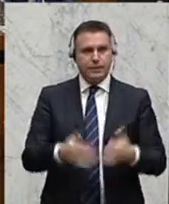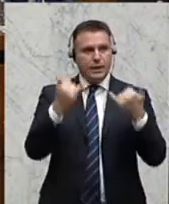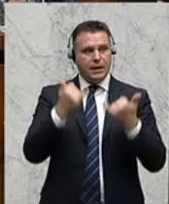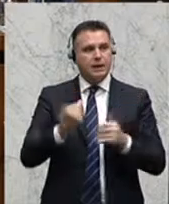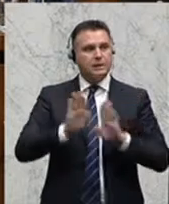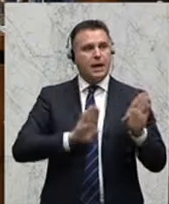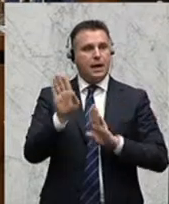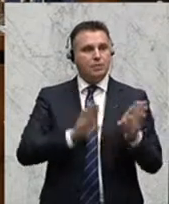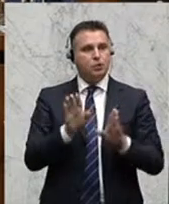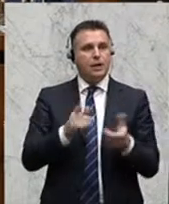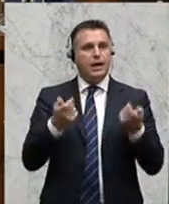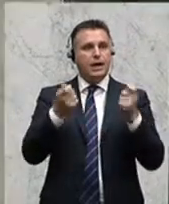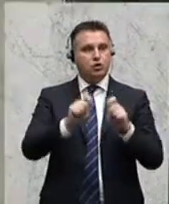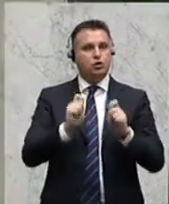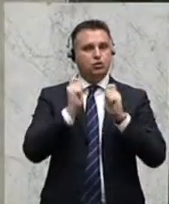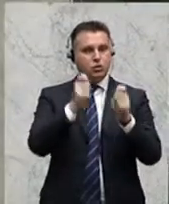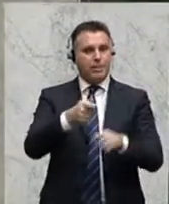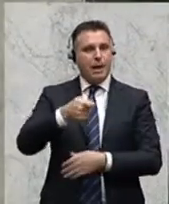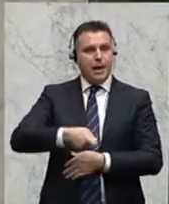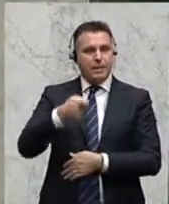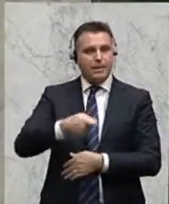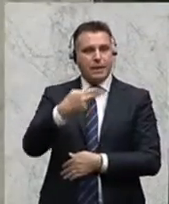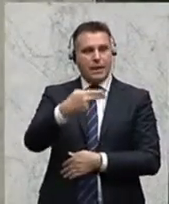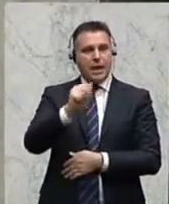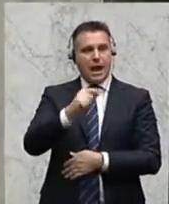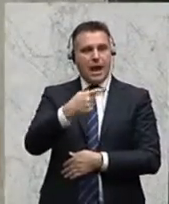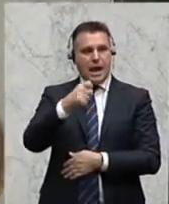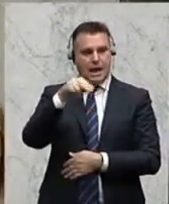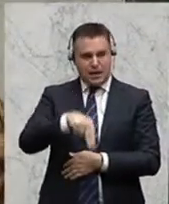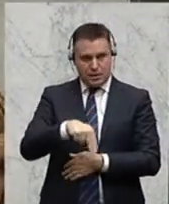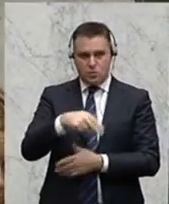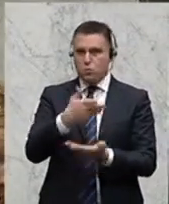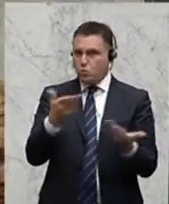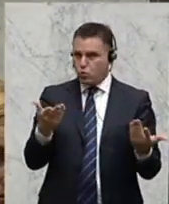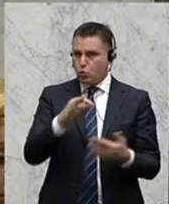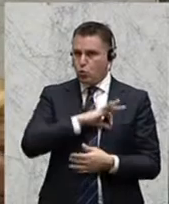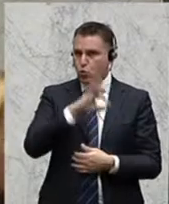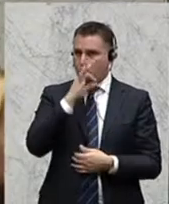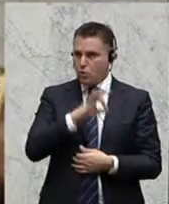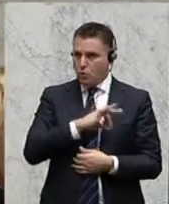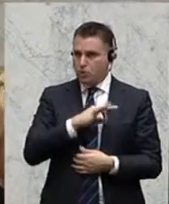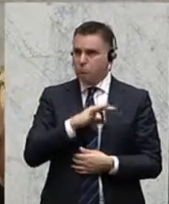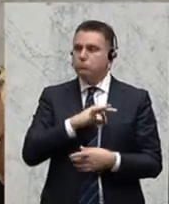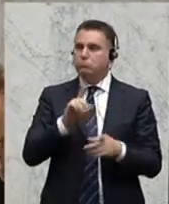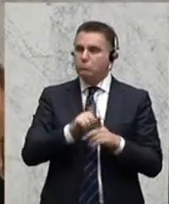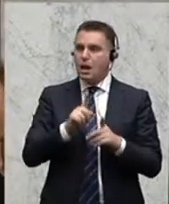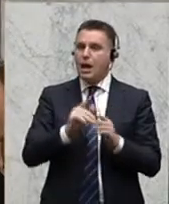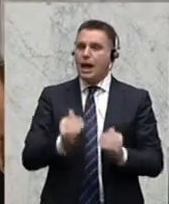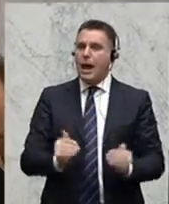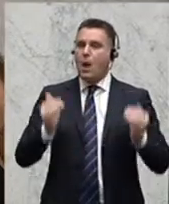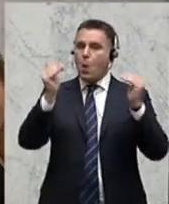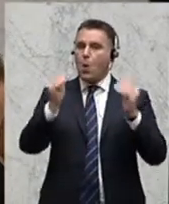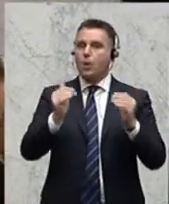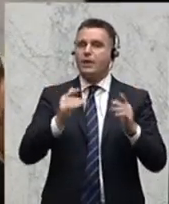Zunächst Abstimmung über den Entschließungsantrag der Abgeordneten Hagen, Kolleginnen und Kollegen, betreffend etappenweise Erhöhung des